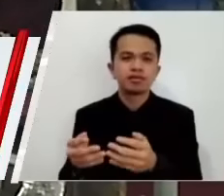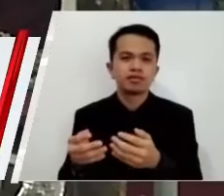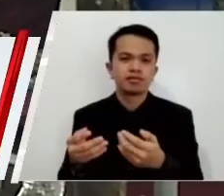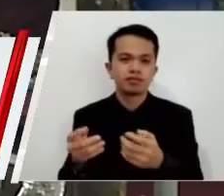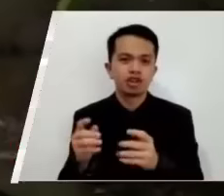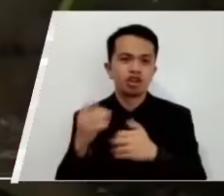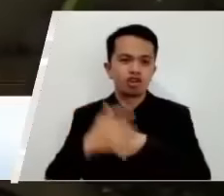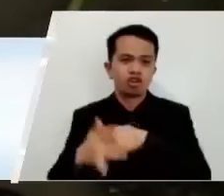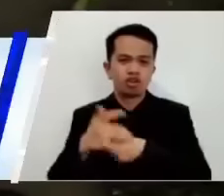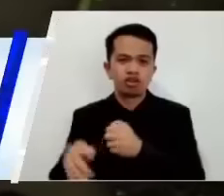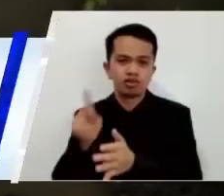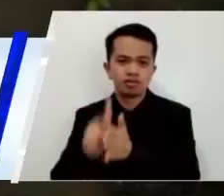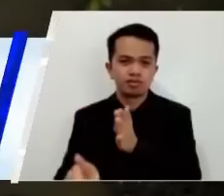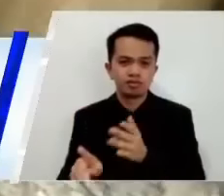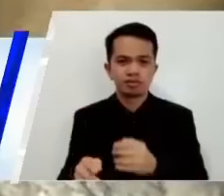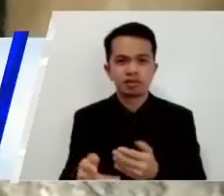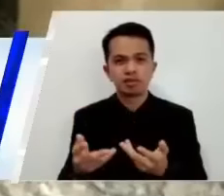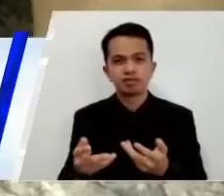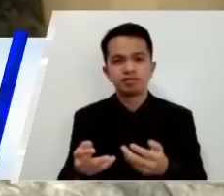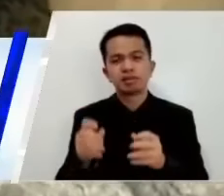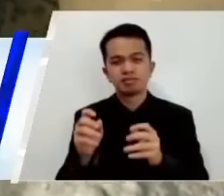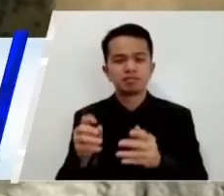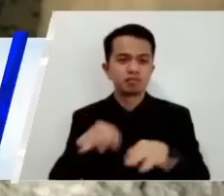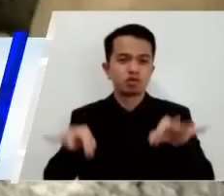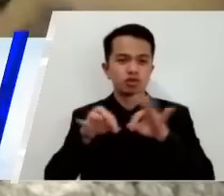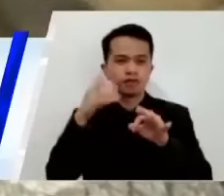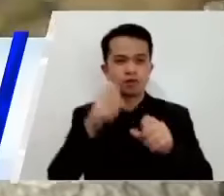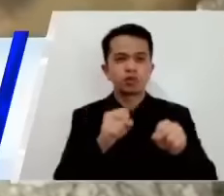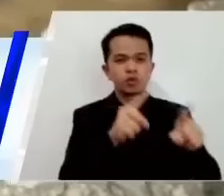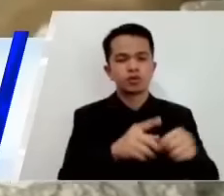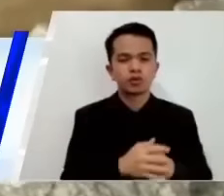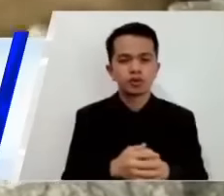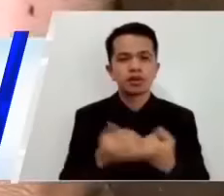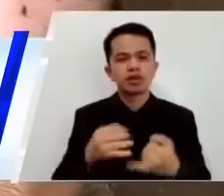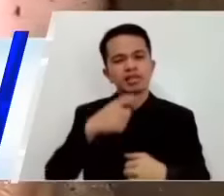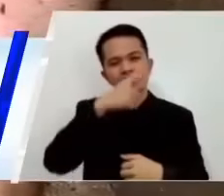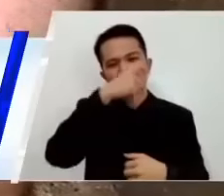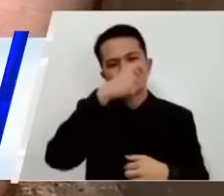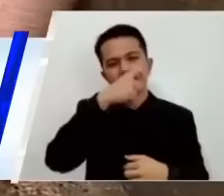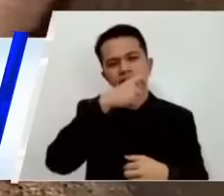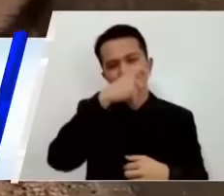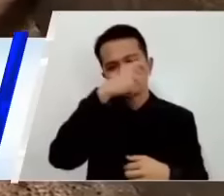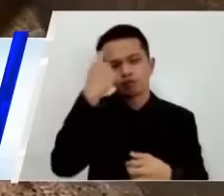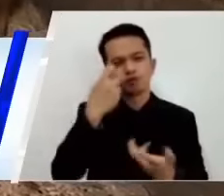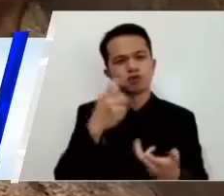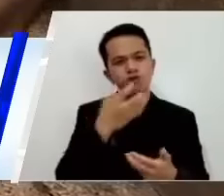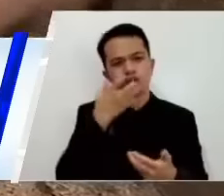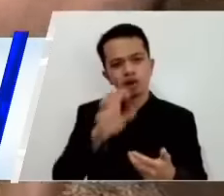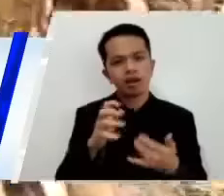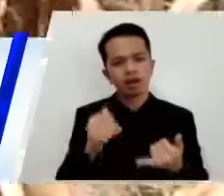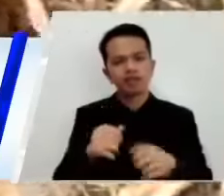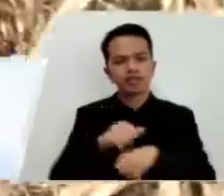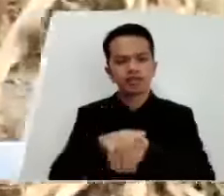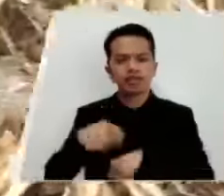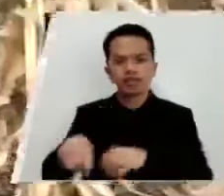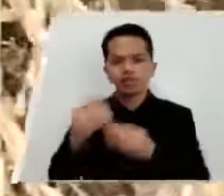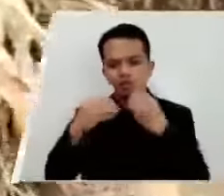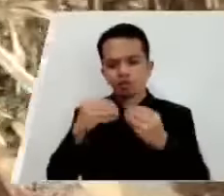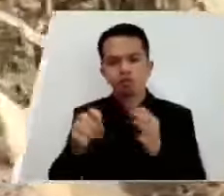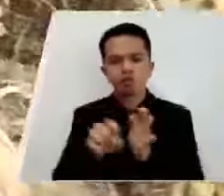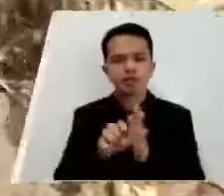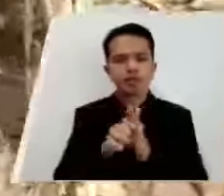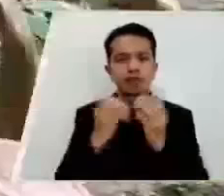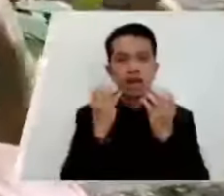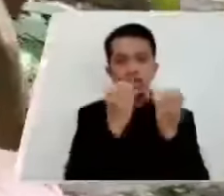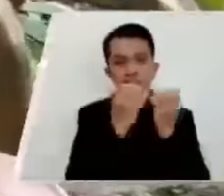sa walang paninda. Dahil pa rin sa mainit na panahon, apektado rin ang presyo ng pagkain ng mga baboy, tulad ng mais, kung saan umabot